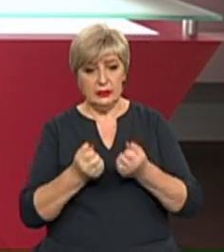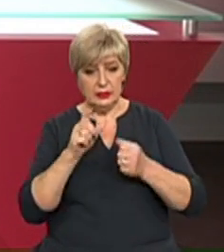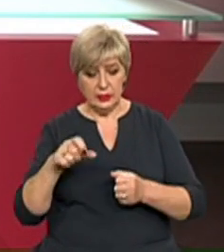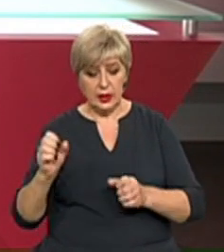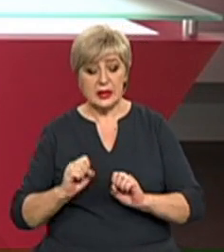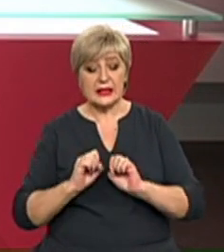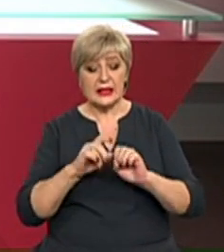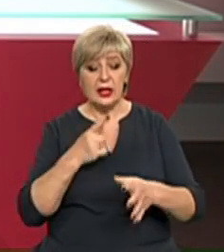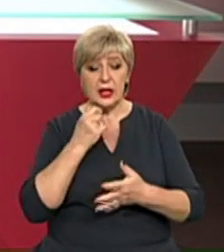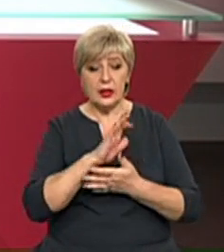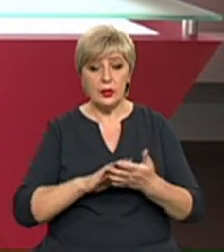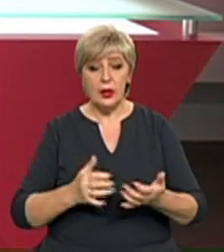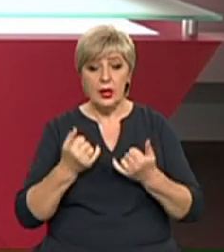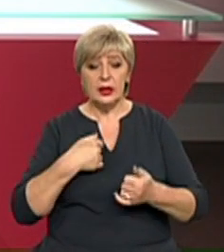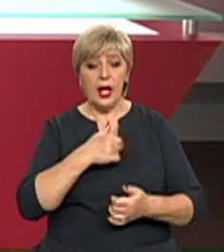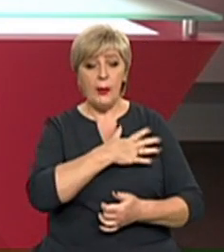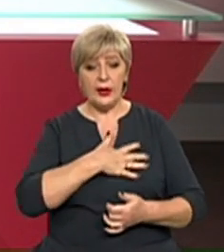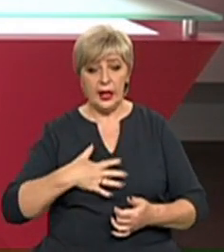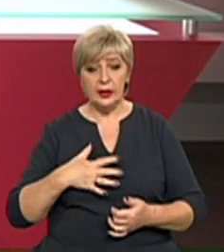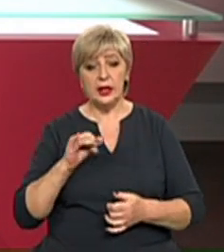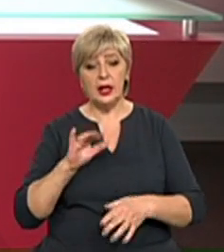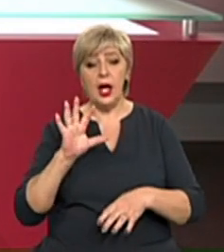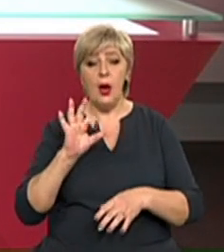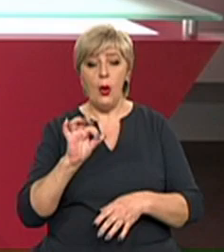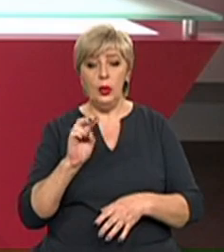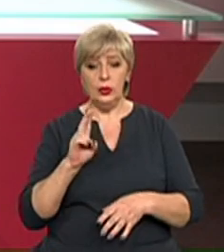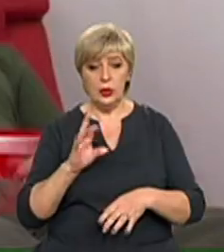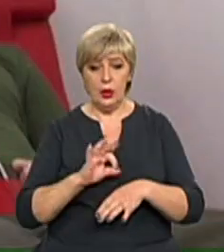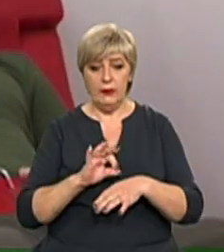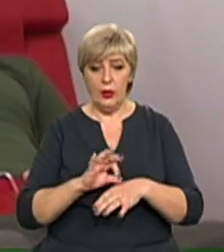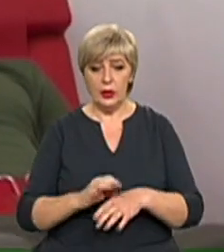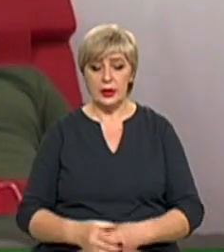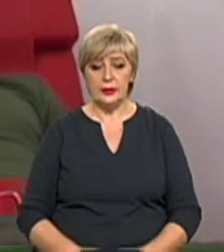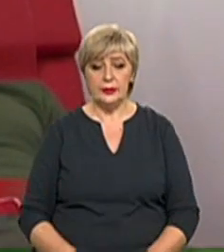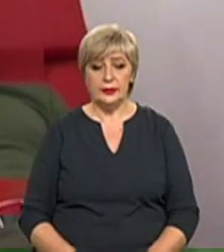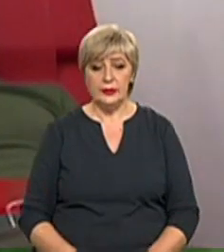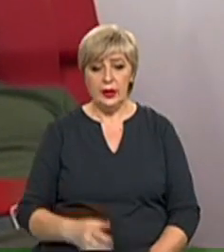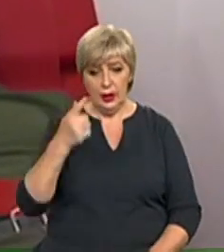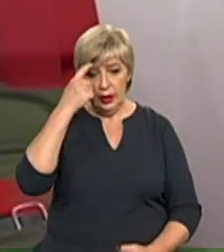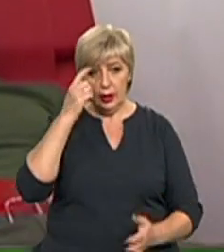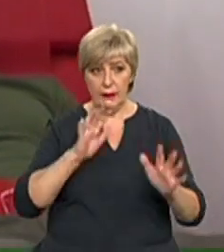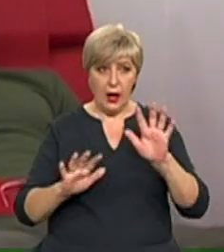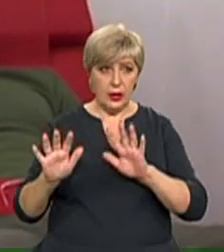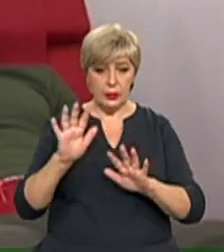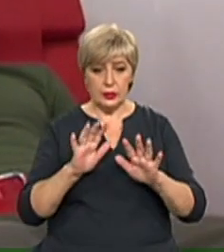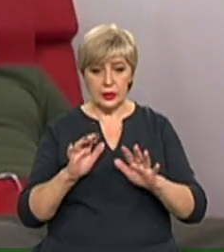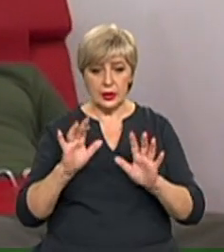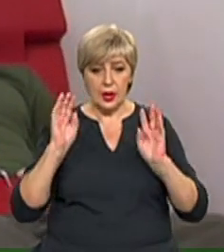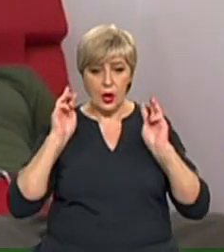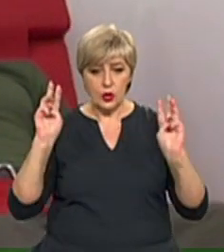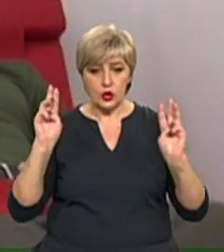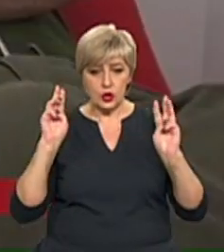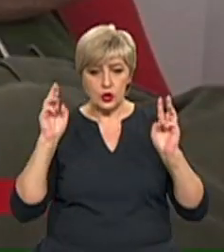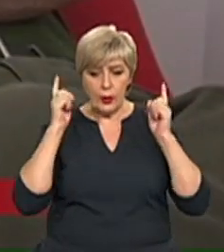поранених з фронту та онкохворих. Людмила Литвиненко продовжить. Голова не кружиться? Ні. Шуму в ушах